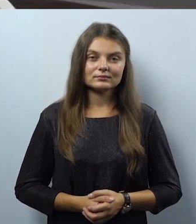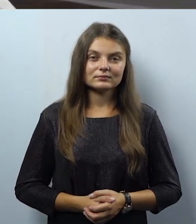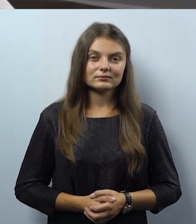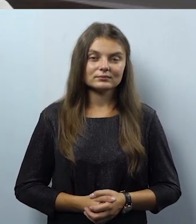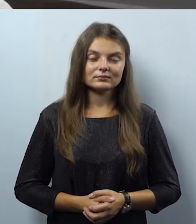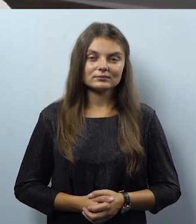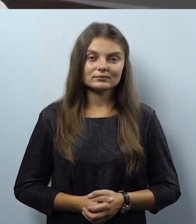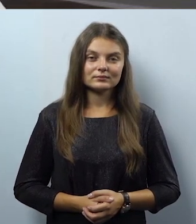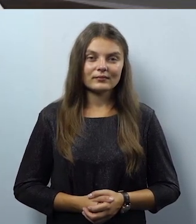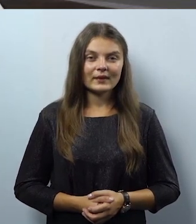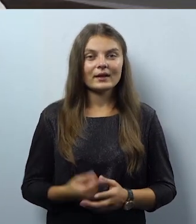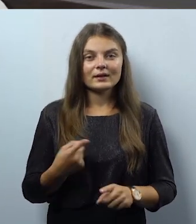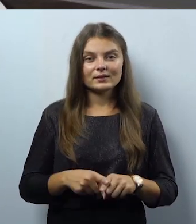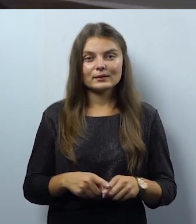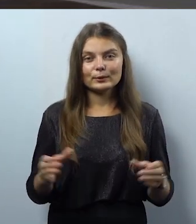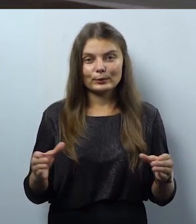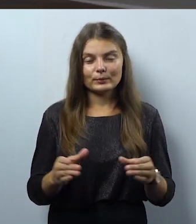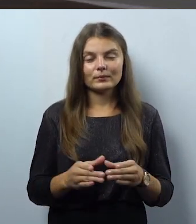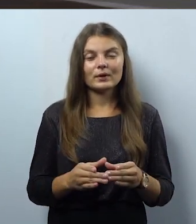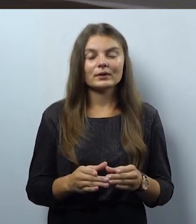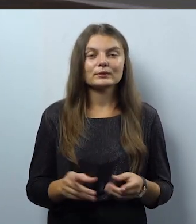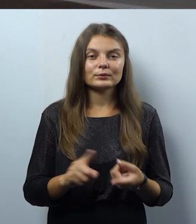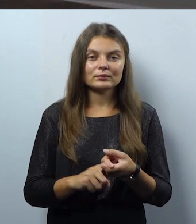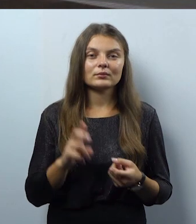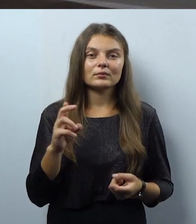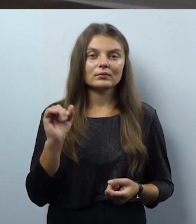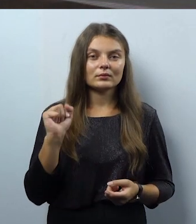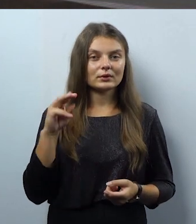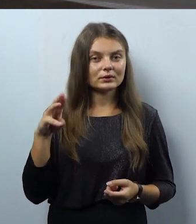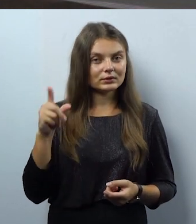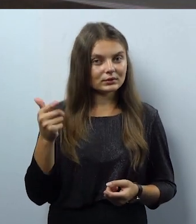Бурштинської міської ради. Це команда Всеукраїнського об'єднання